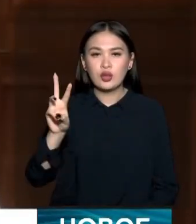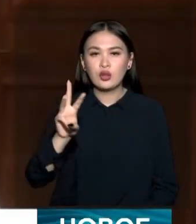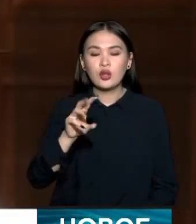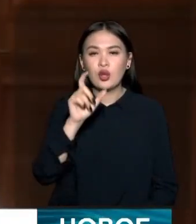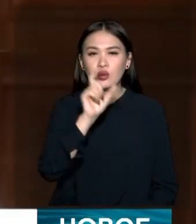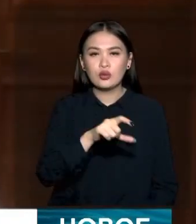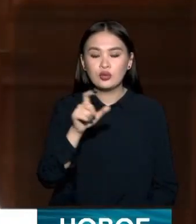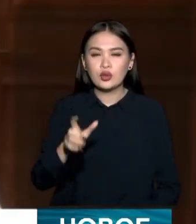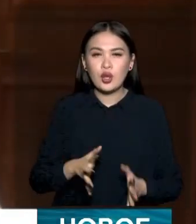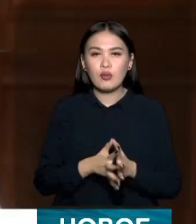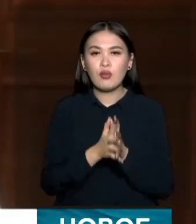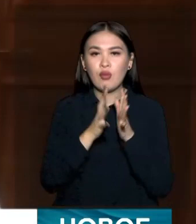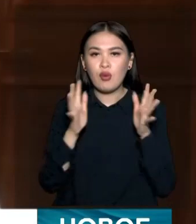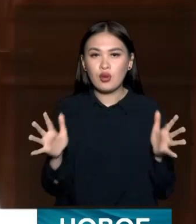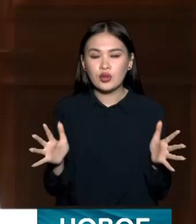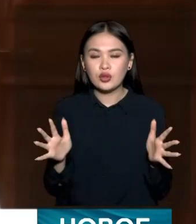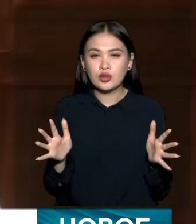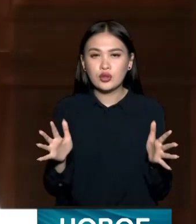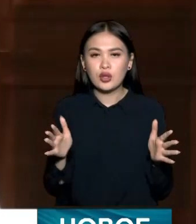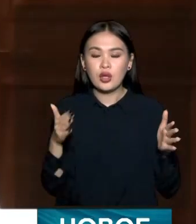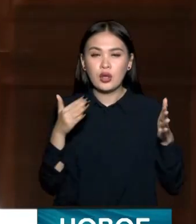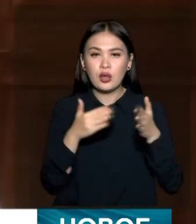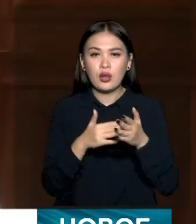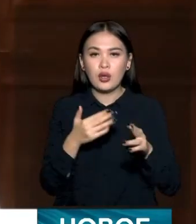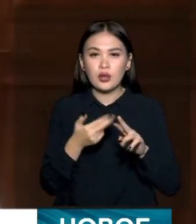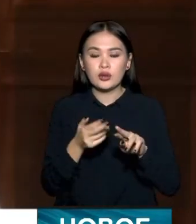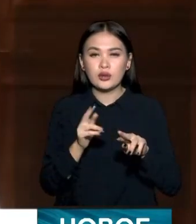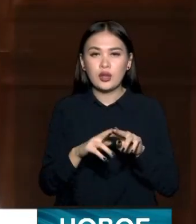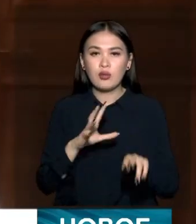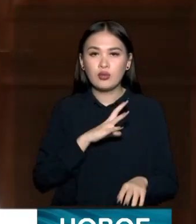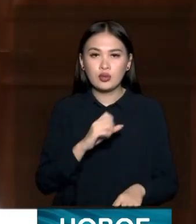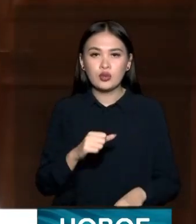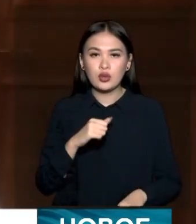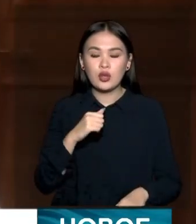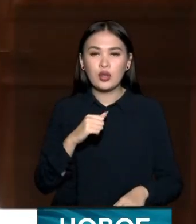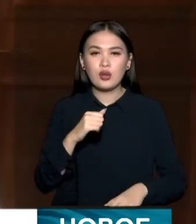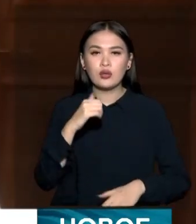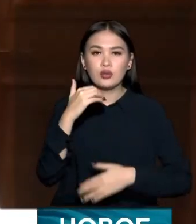населения. У нас будет, наверное, чуть-чуть более